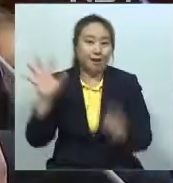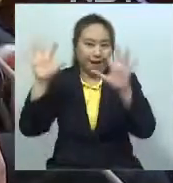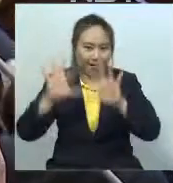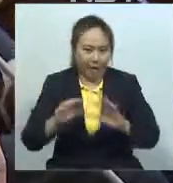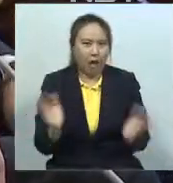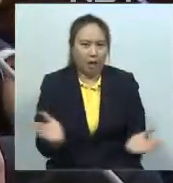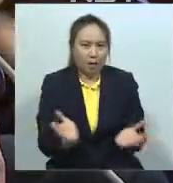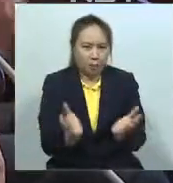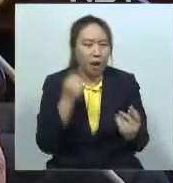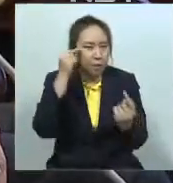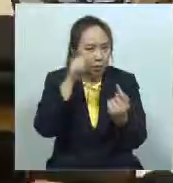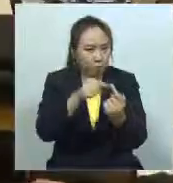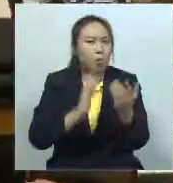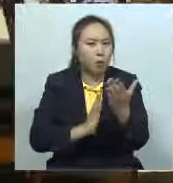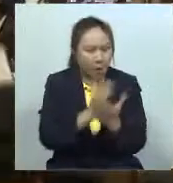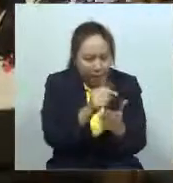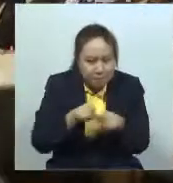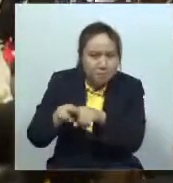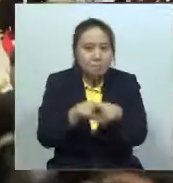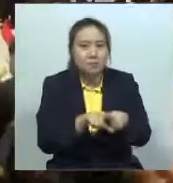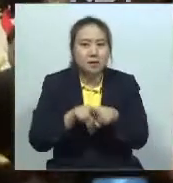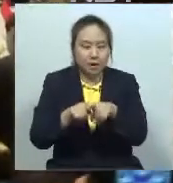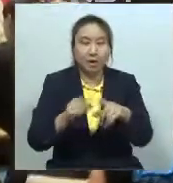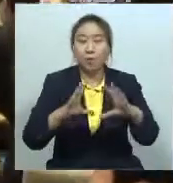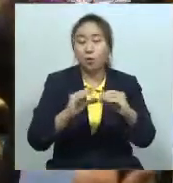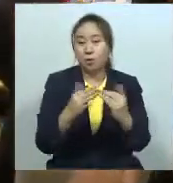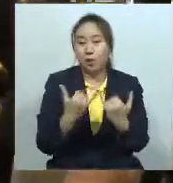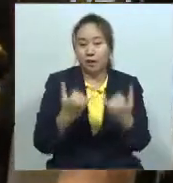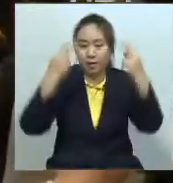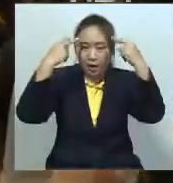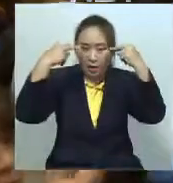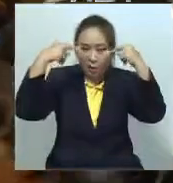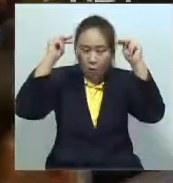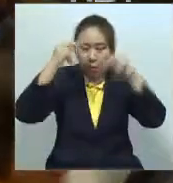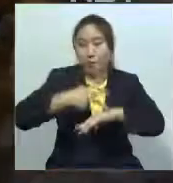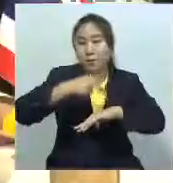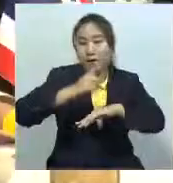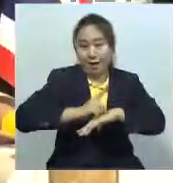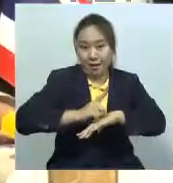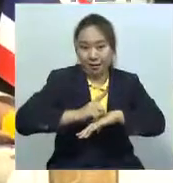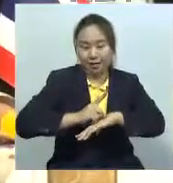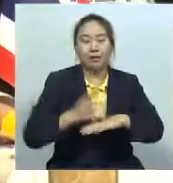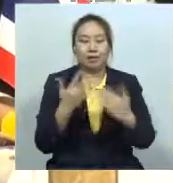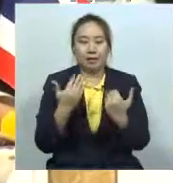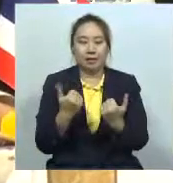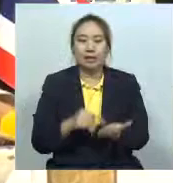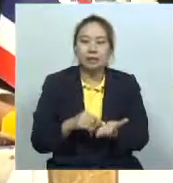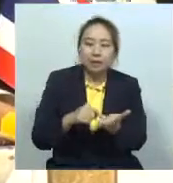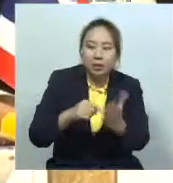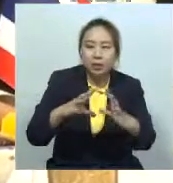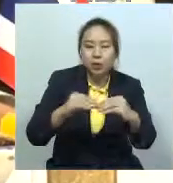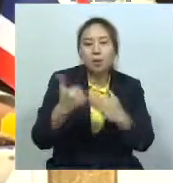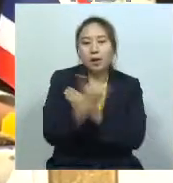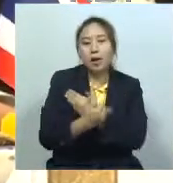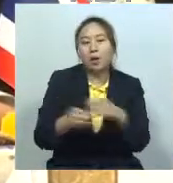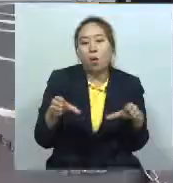นเพื่อบรรลุจุดประสงค์นี้ด้วยกันโดยผลการประชุมครั้งนี้นายกรัฐมนตรีในฐานะประธานอาเซียนจะนำเสนอในที่ประชุมกลุ่มประเทศเข